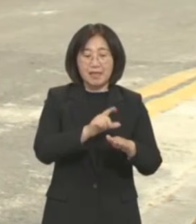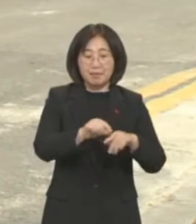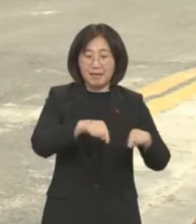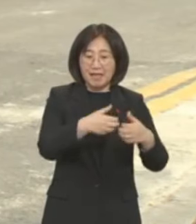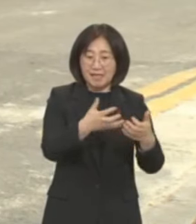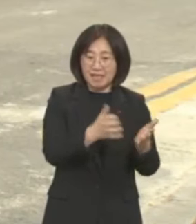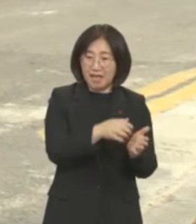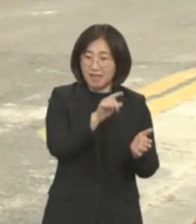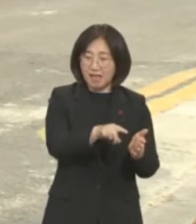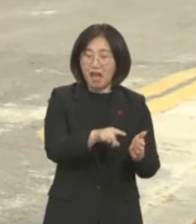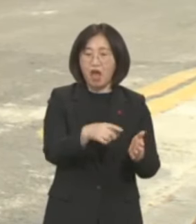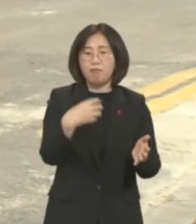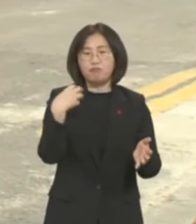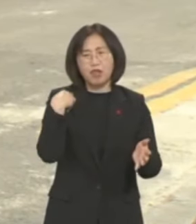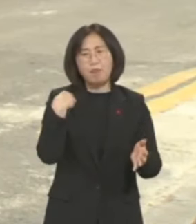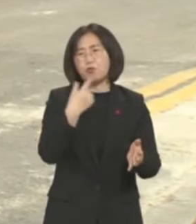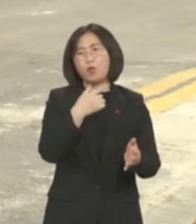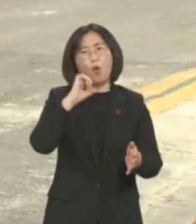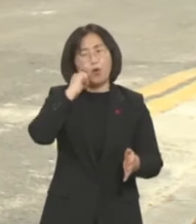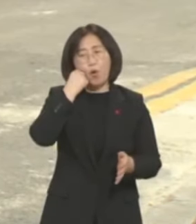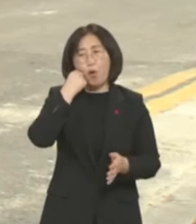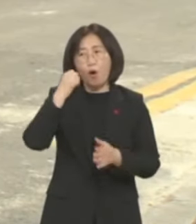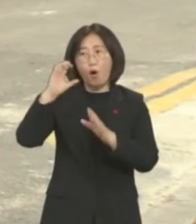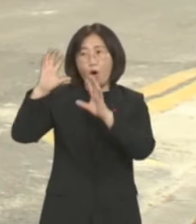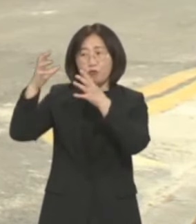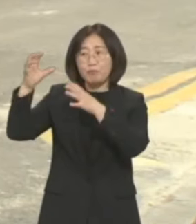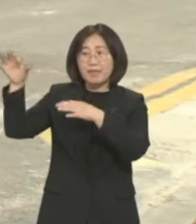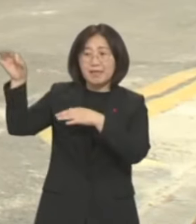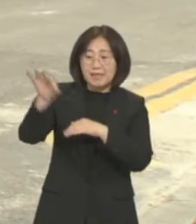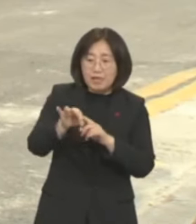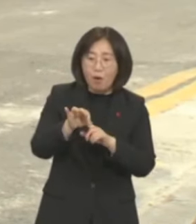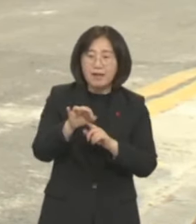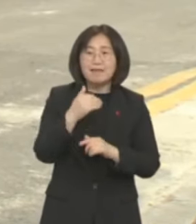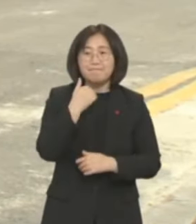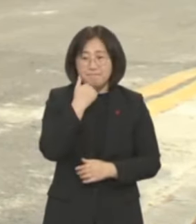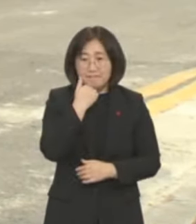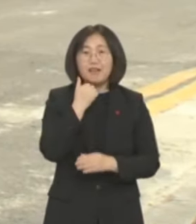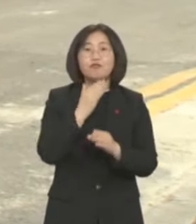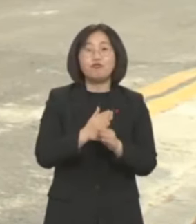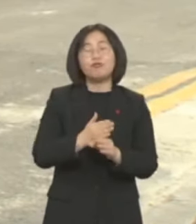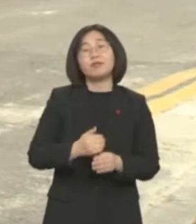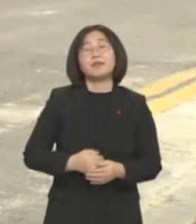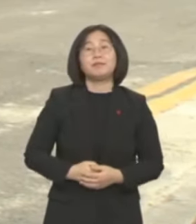최종 확정 시까지는 긴장의 끈을 놓을 수 없는 상황입니다. TJB 장석영입니다.